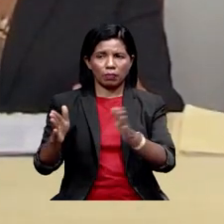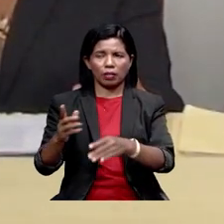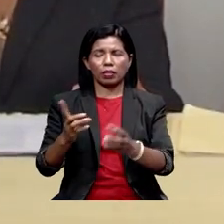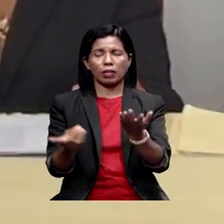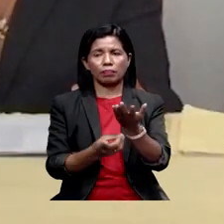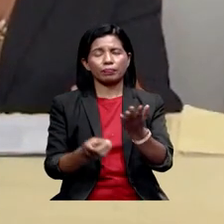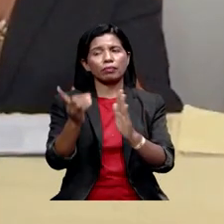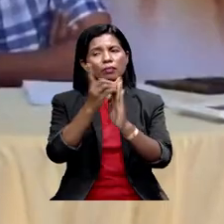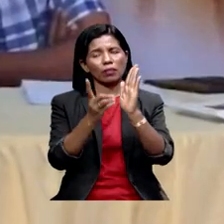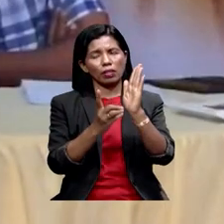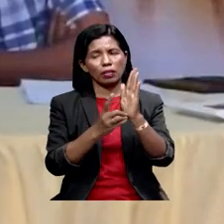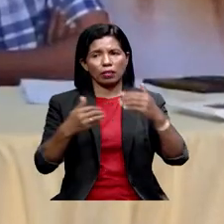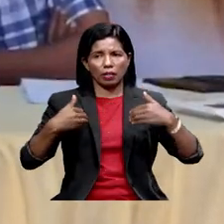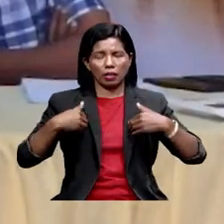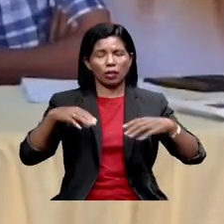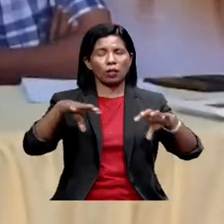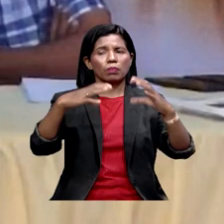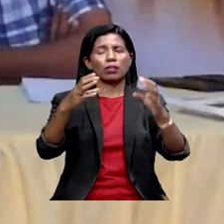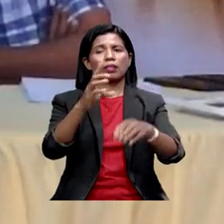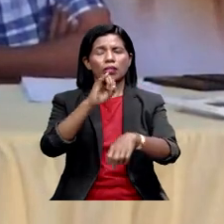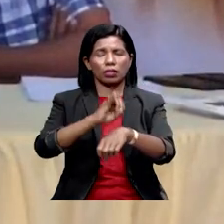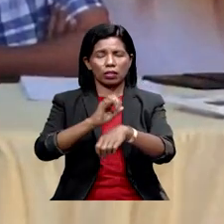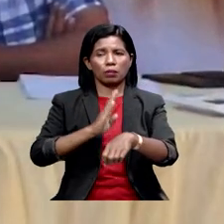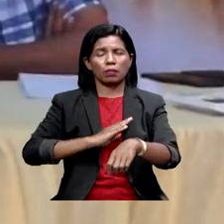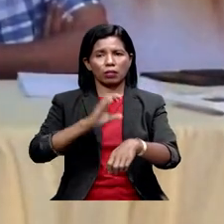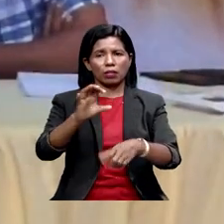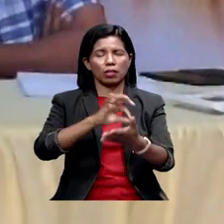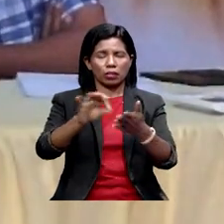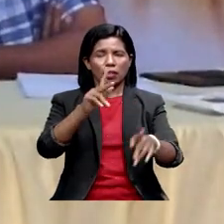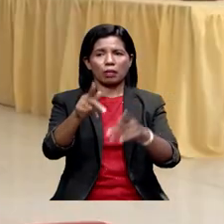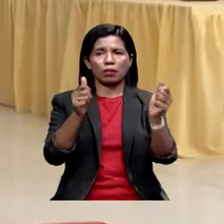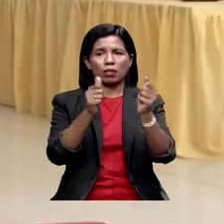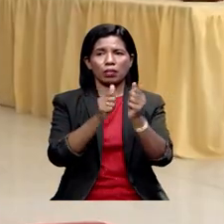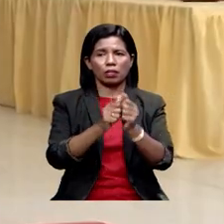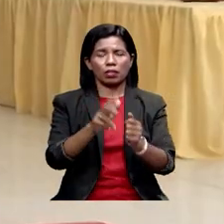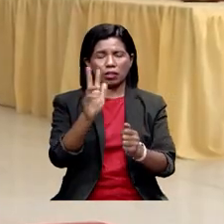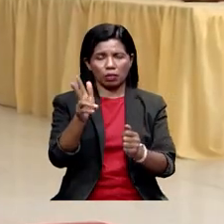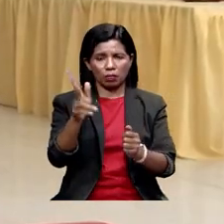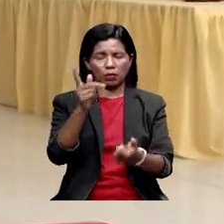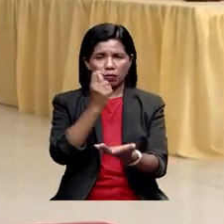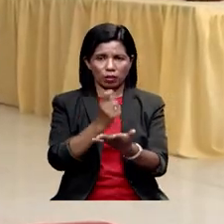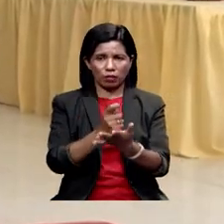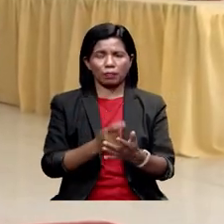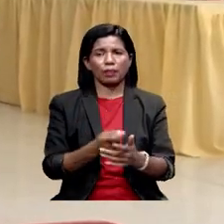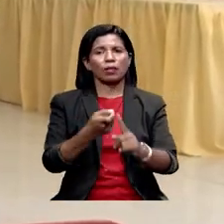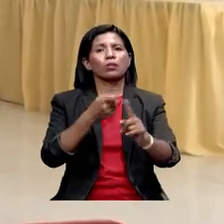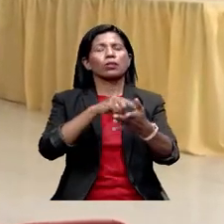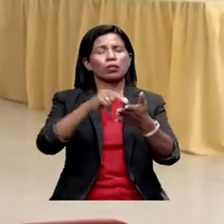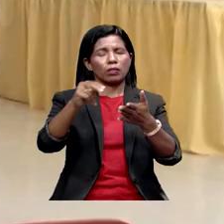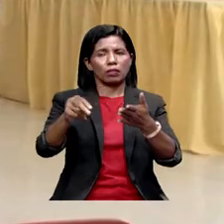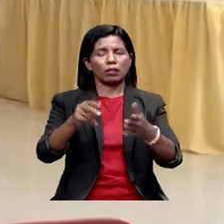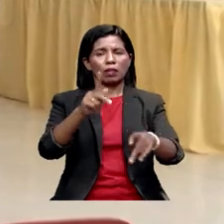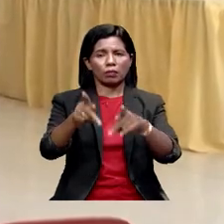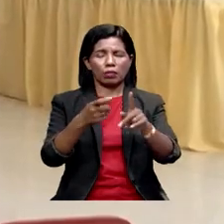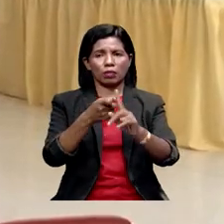Tuir darus nebe iha komisa hosi diocese Baucau resistao na peregrino hamutu kliu rijo tolo nulo. Hosi numero ne peregrino si